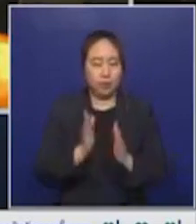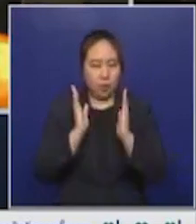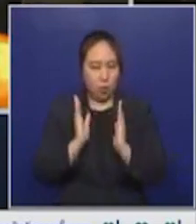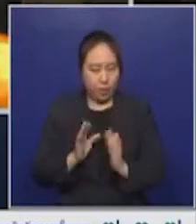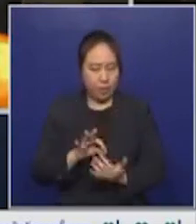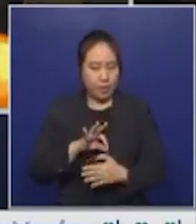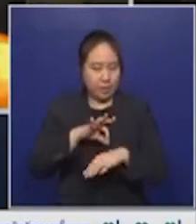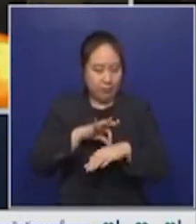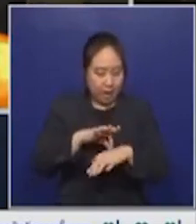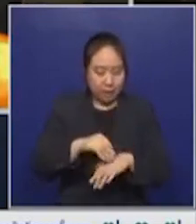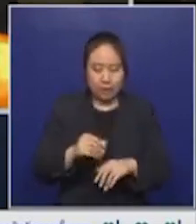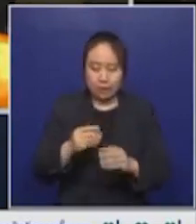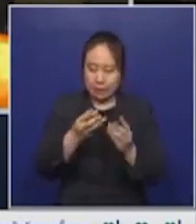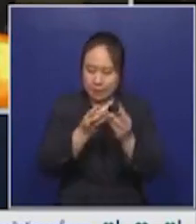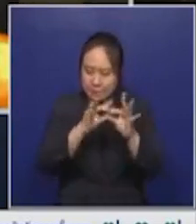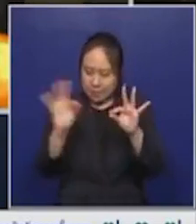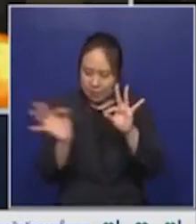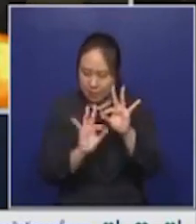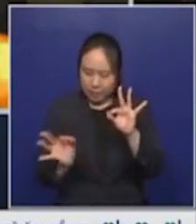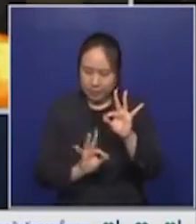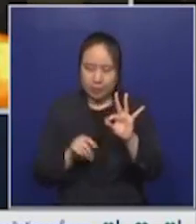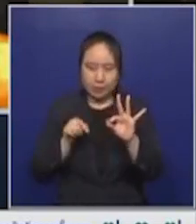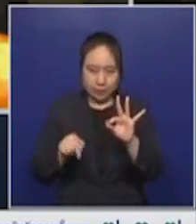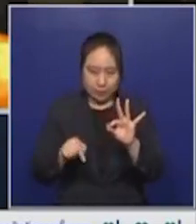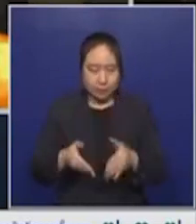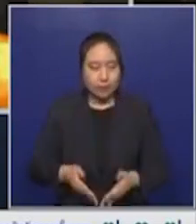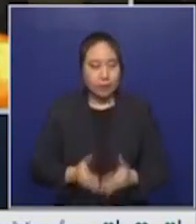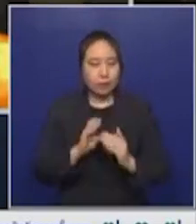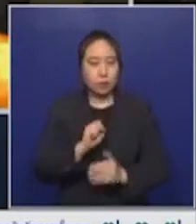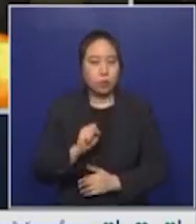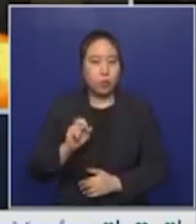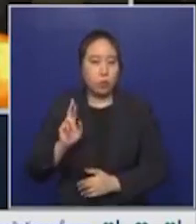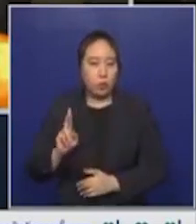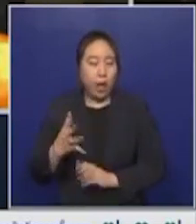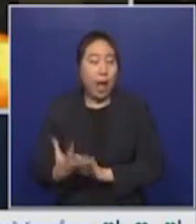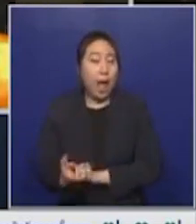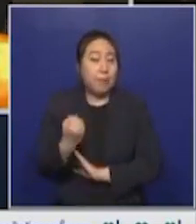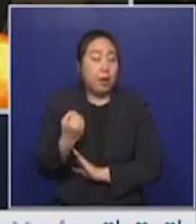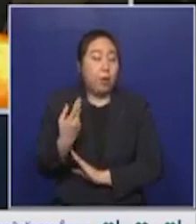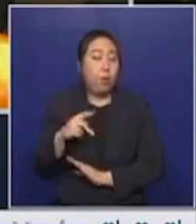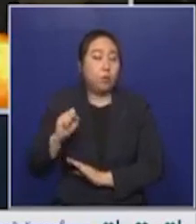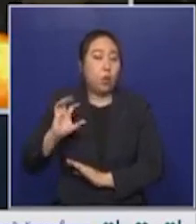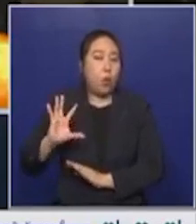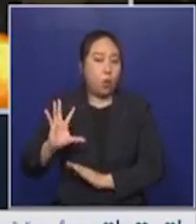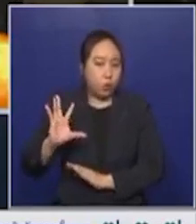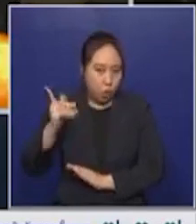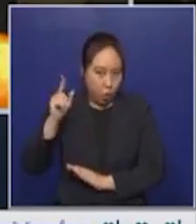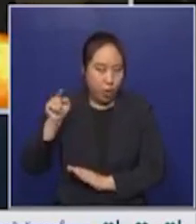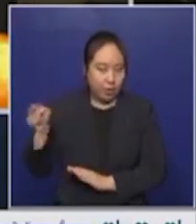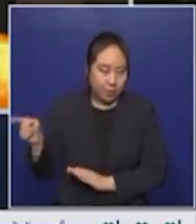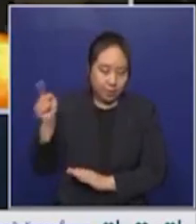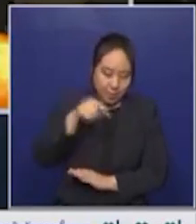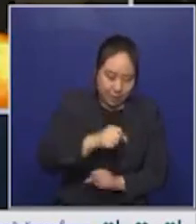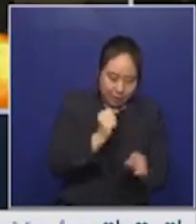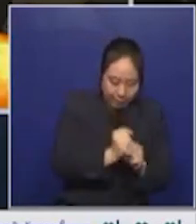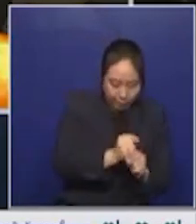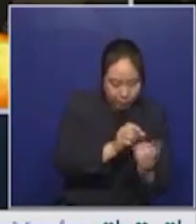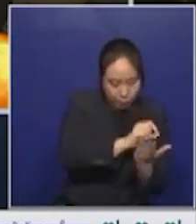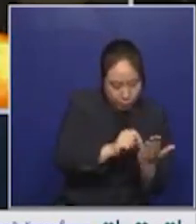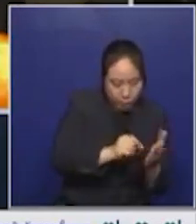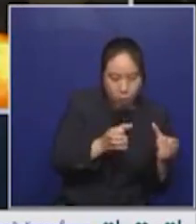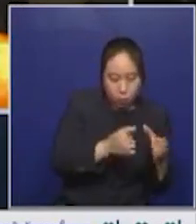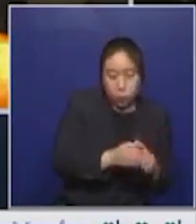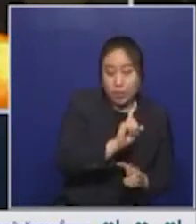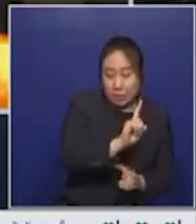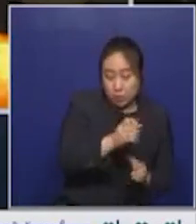ว่าเนื้อหาและกระบวนการกระบวนการที่ตั้งตั้งสสรดูอำนาจของคอช-ชมาล่าง 2ชุดชุดแรกบอกว่าเขา